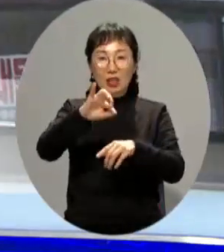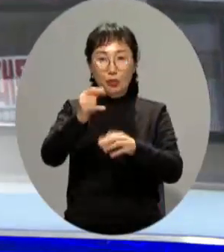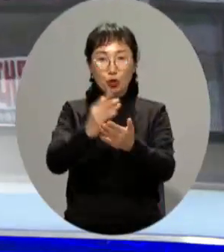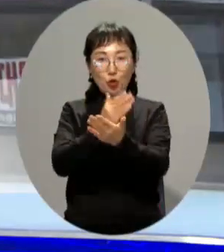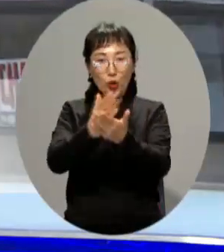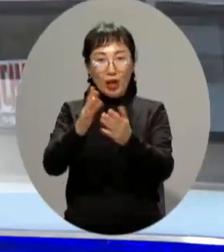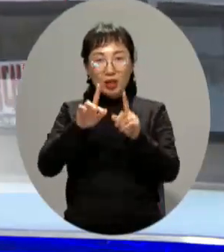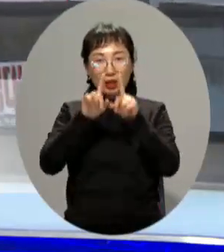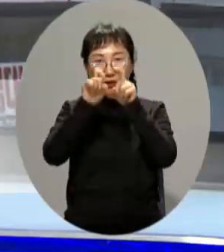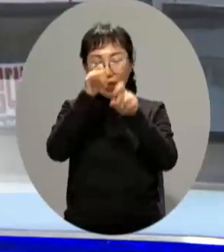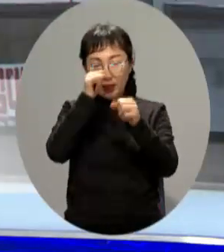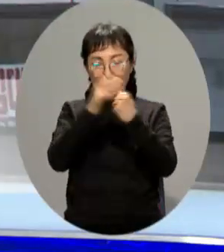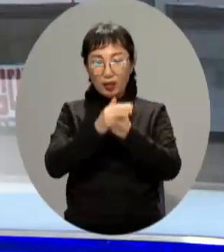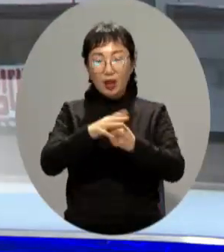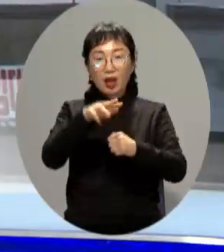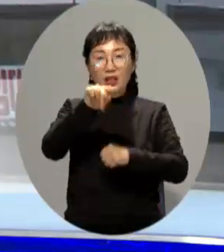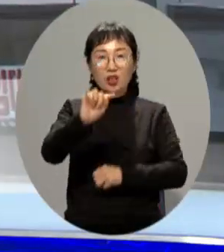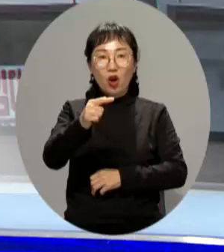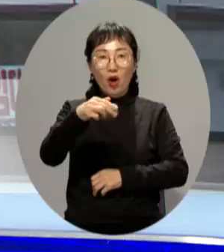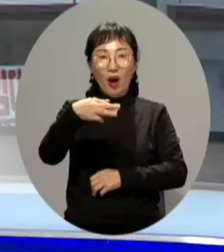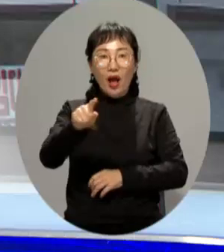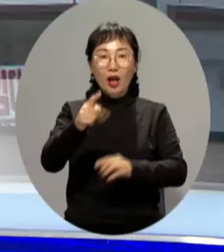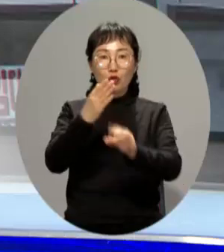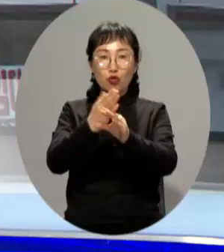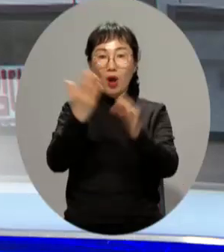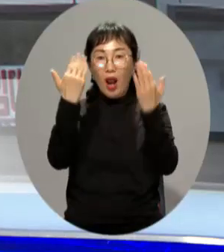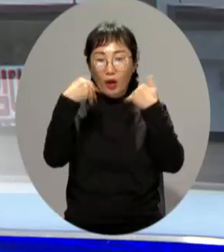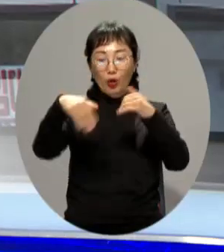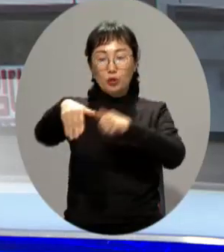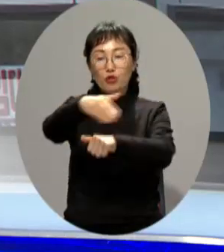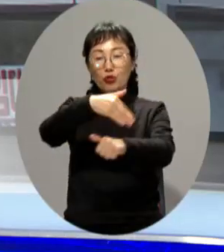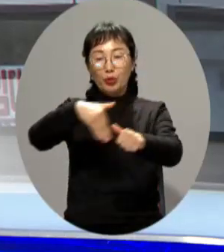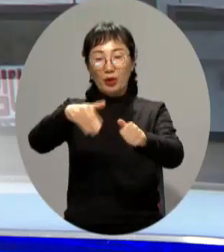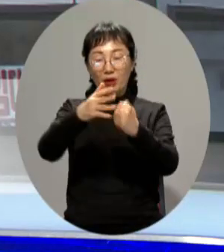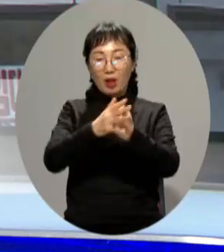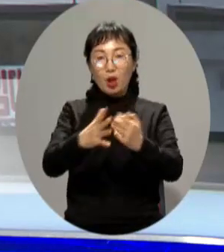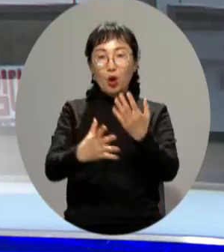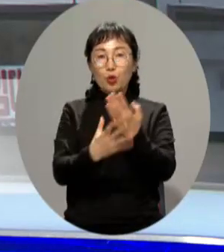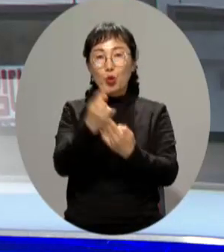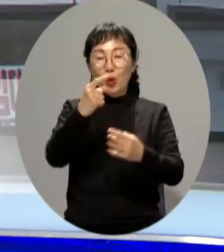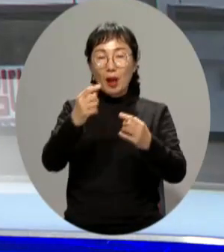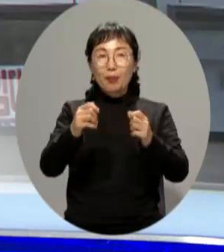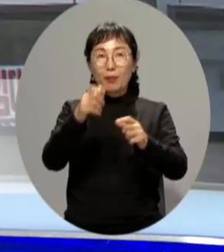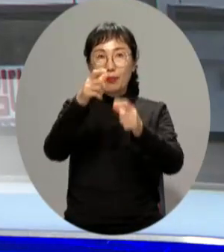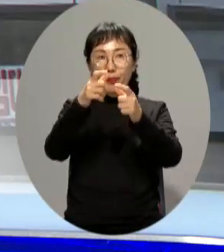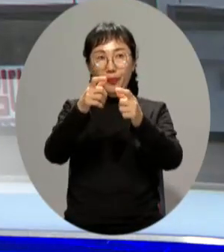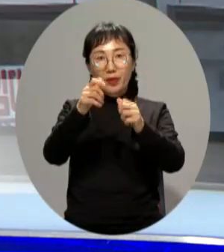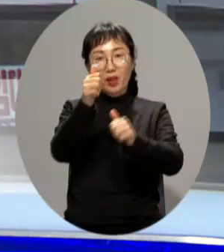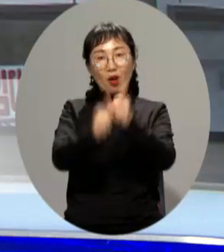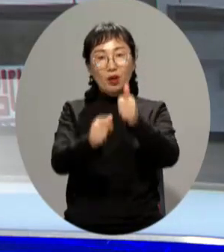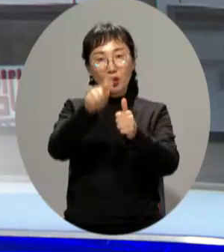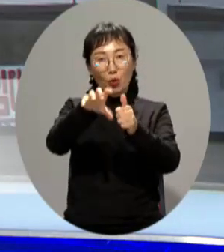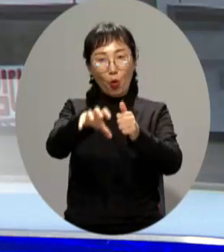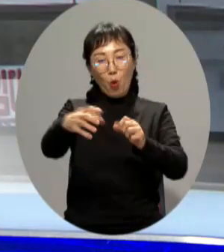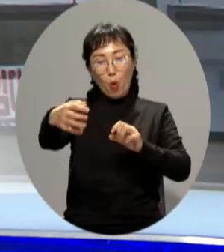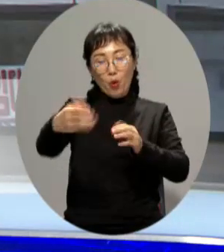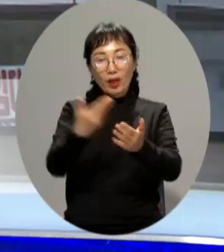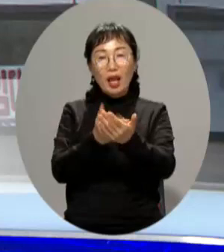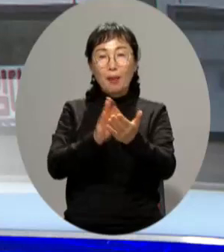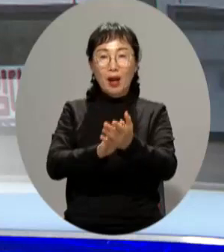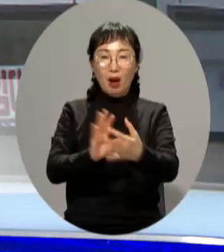바로 전주 전라중학교 일원 이야기인데요. 종합경기장 개발과 맞물려 있어 투기 우려가 높은